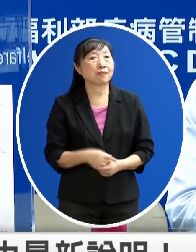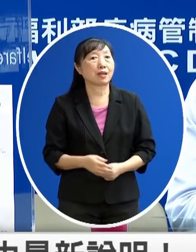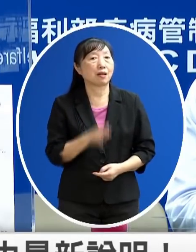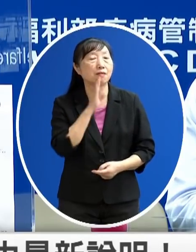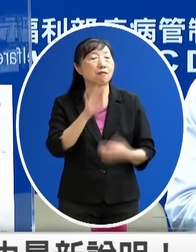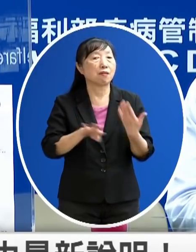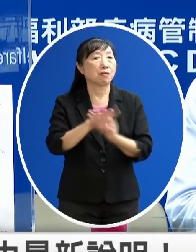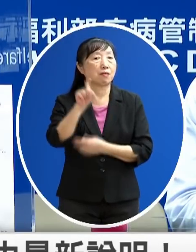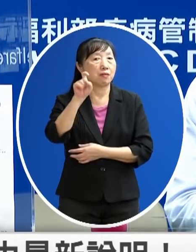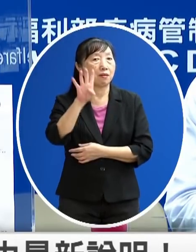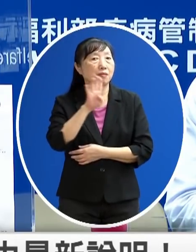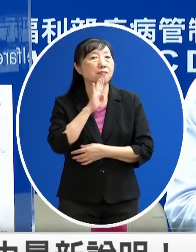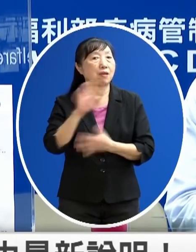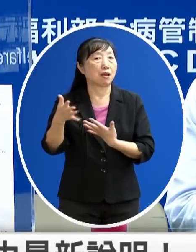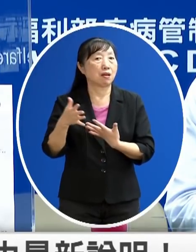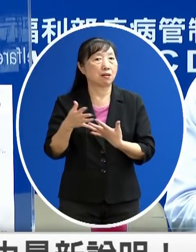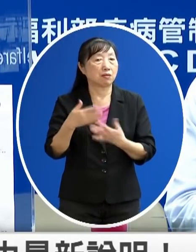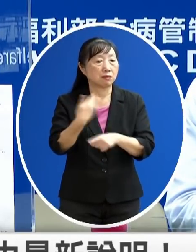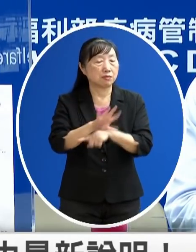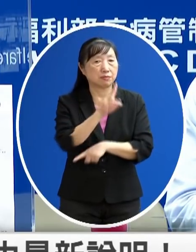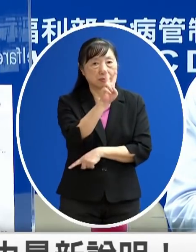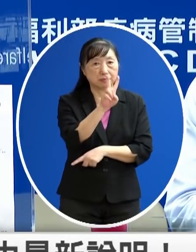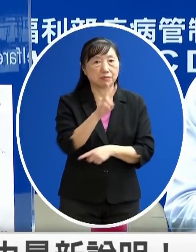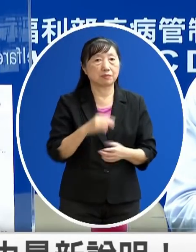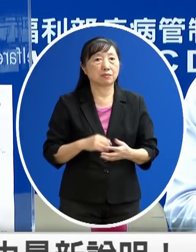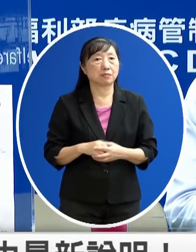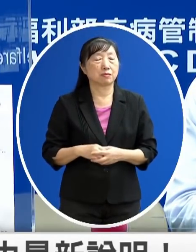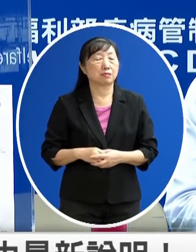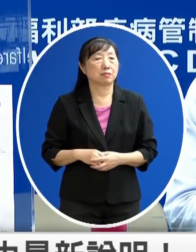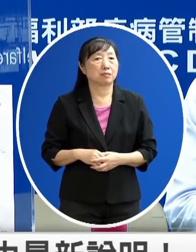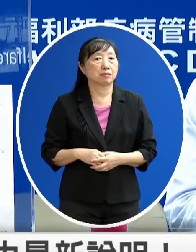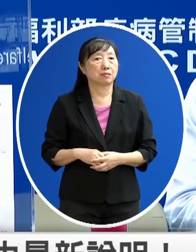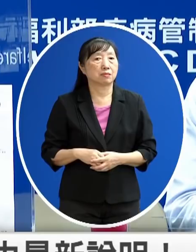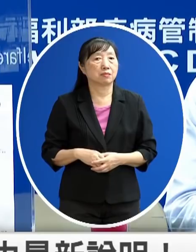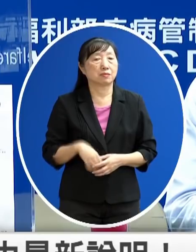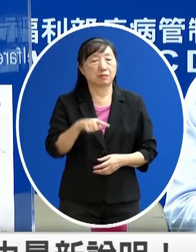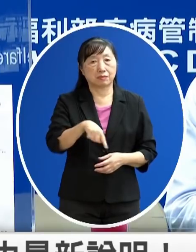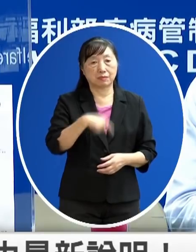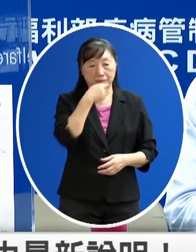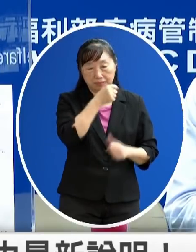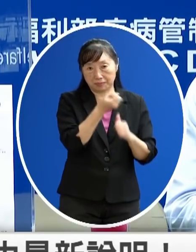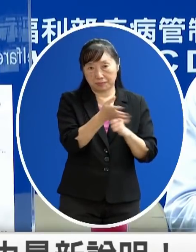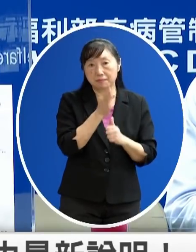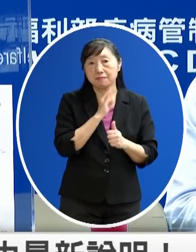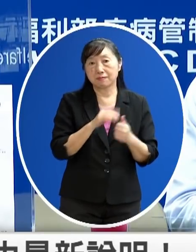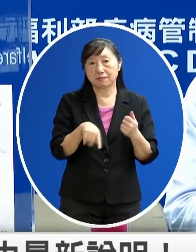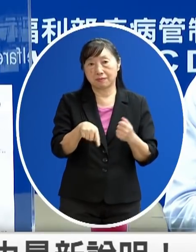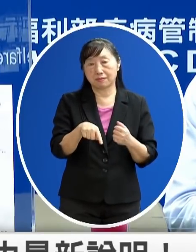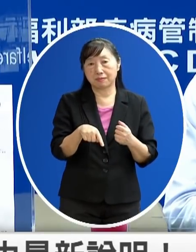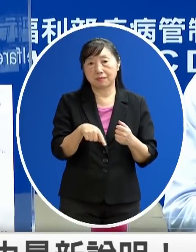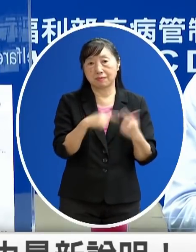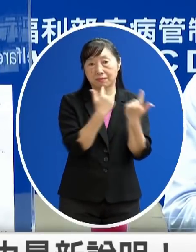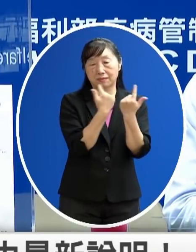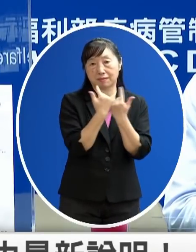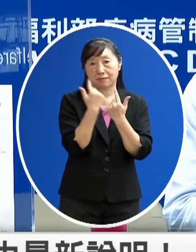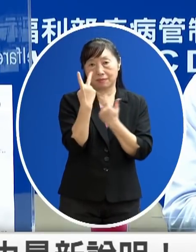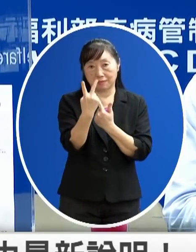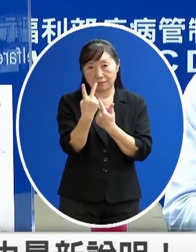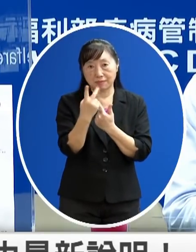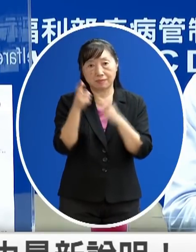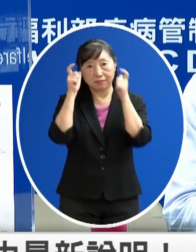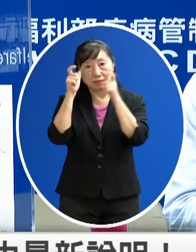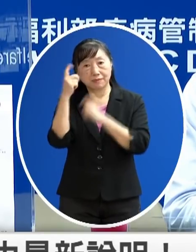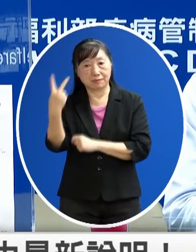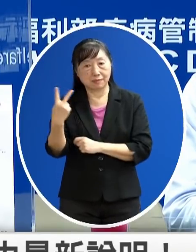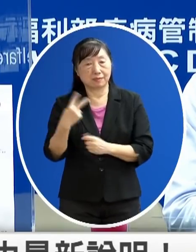十四例，那死亡的个案有两例。那本土的病例居住的县市台北市两例，高雄